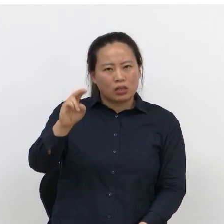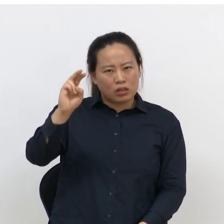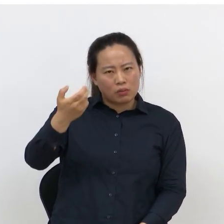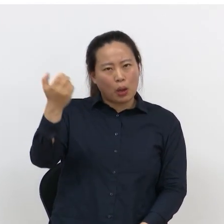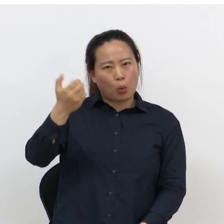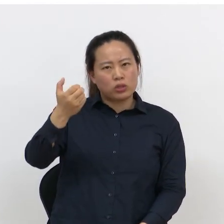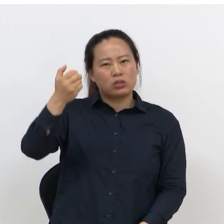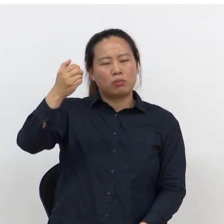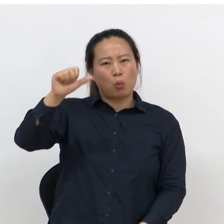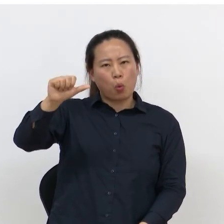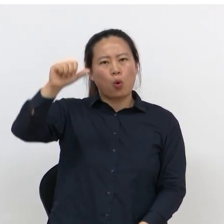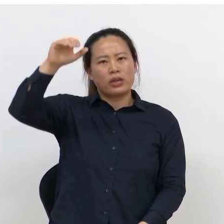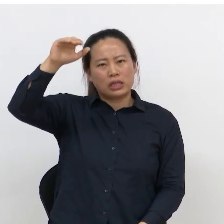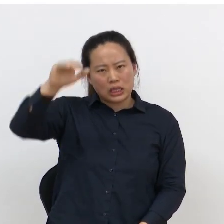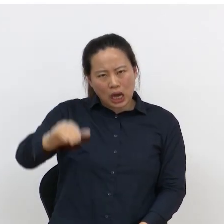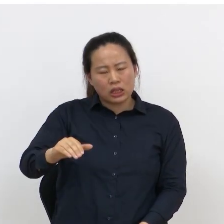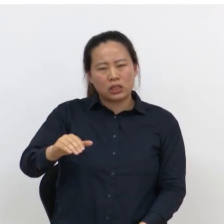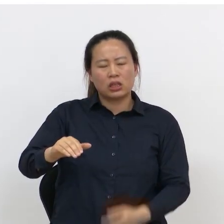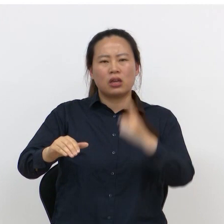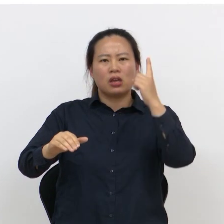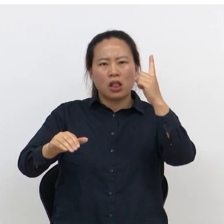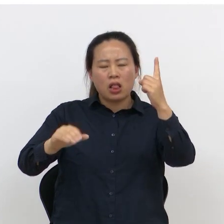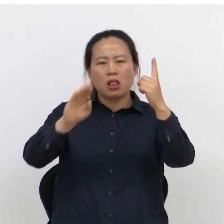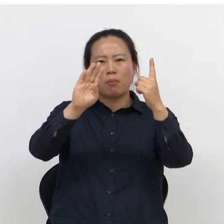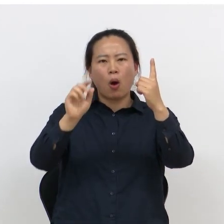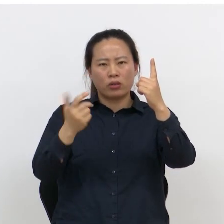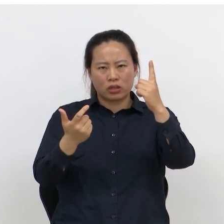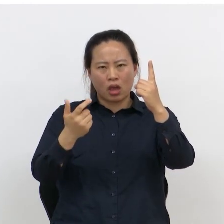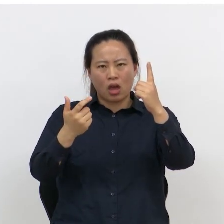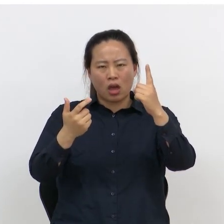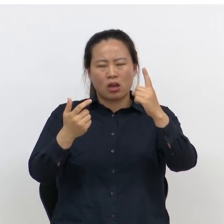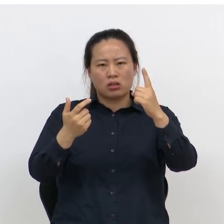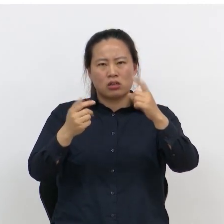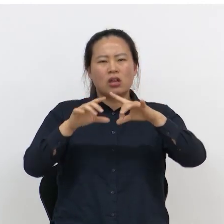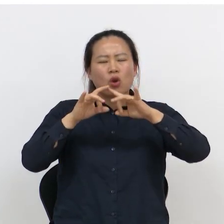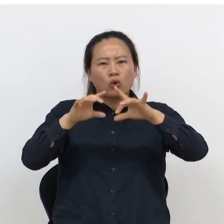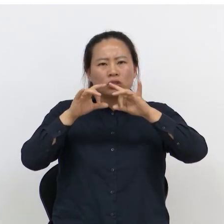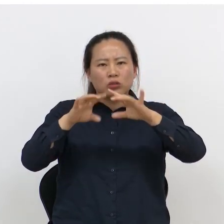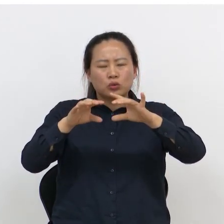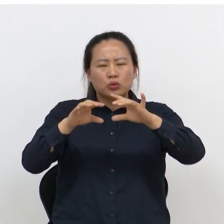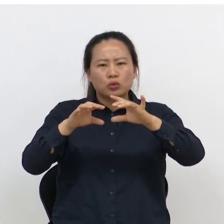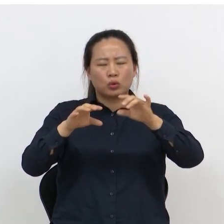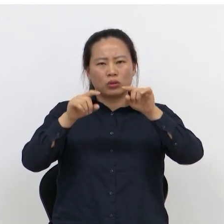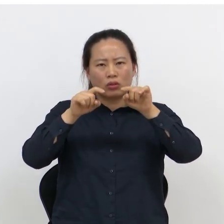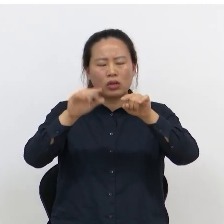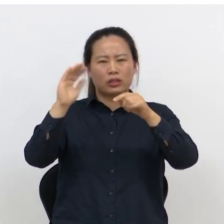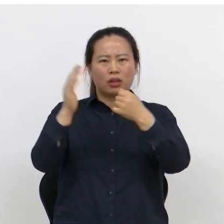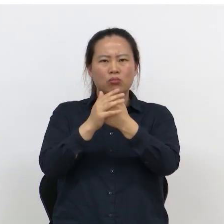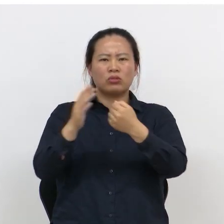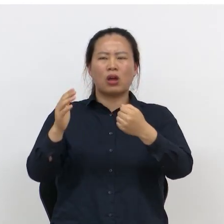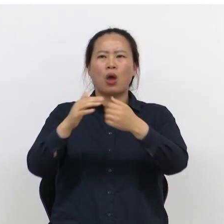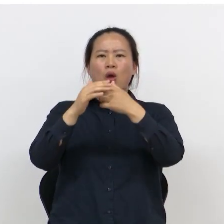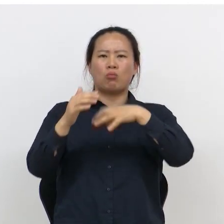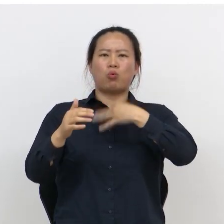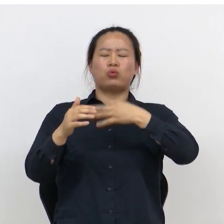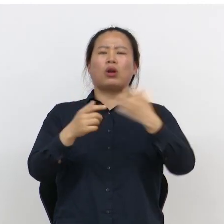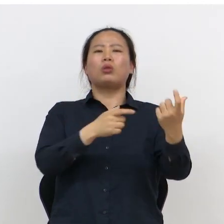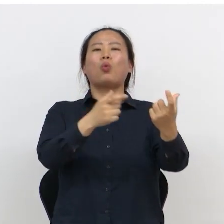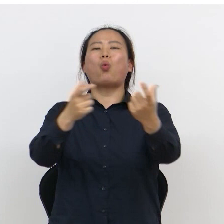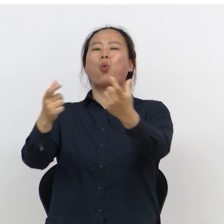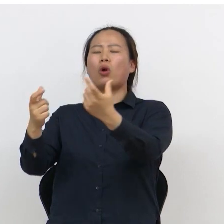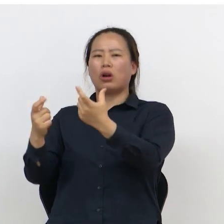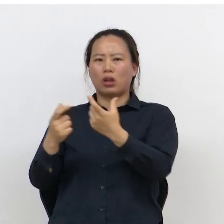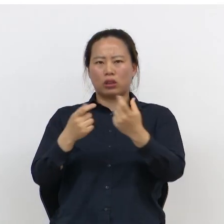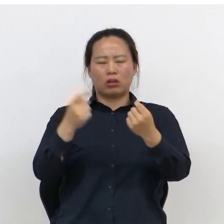255 이하는 전부 1번 전극으로 다 들어가는 거죠. 목소리 기본 주파수가 다 똑같이 들리는 겁니다. 그래서 사람